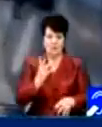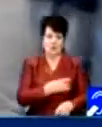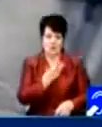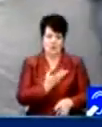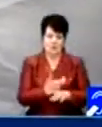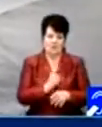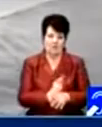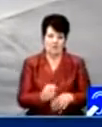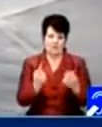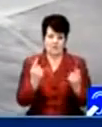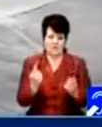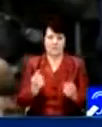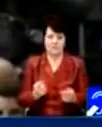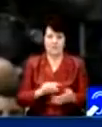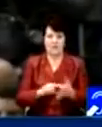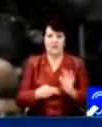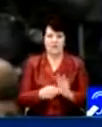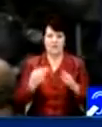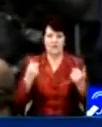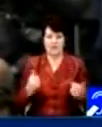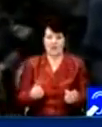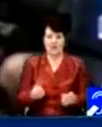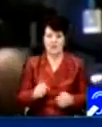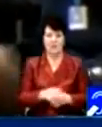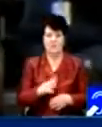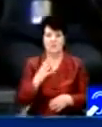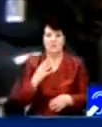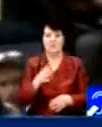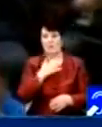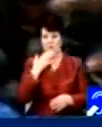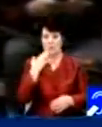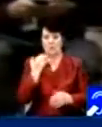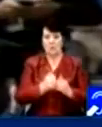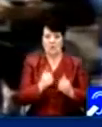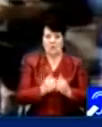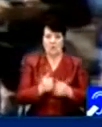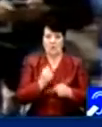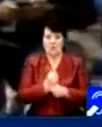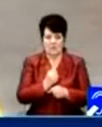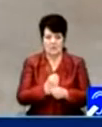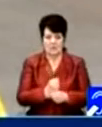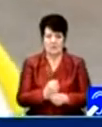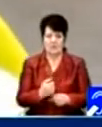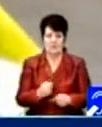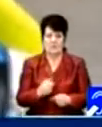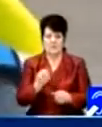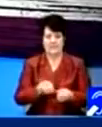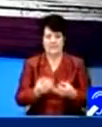mare. Se continuă cu o planificare bună, cu consecvență și cu muncă zilnică și cu multă răbdare. Nu poate să vină peste